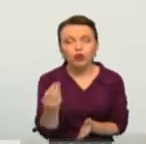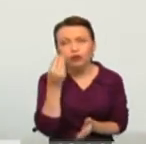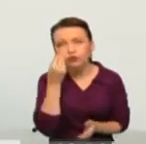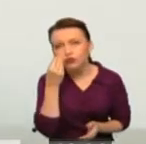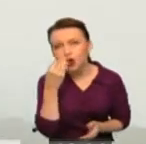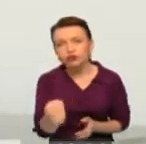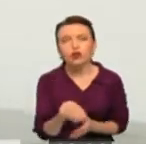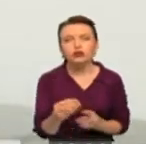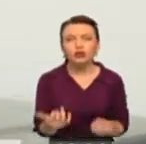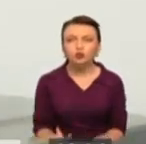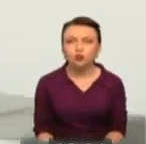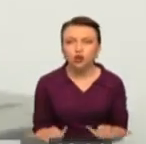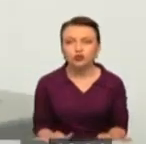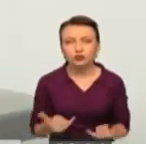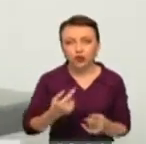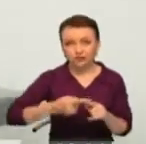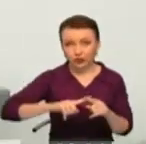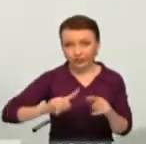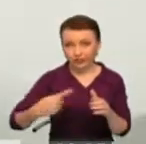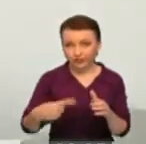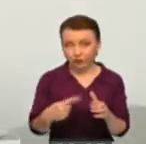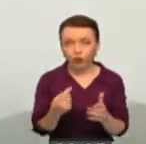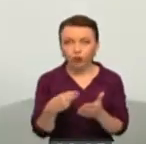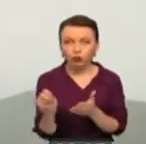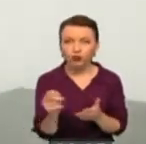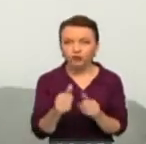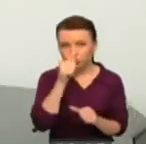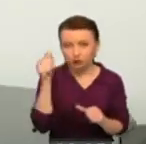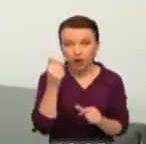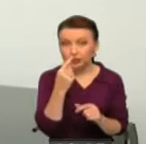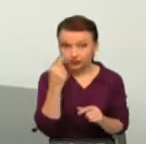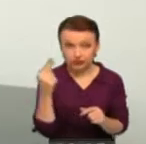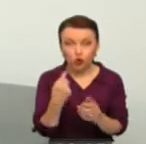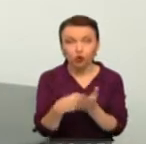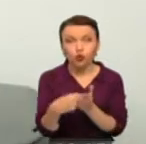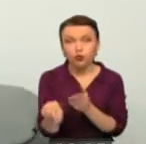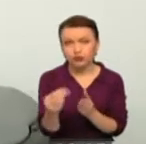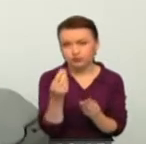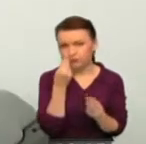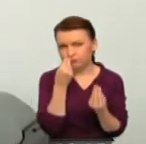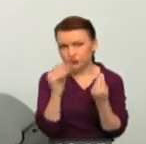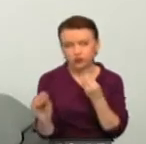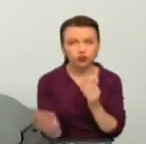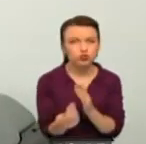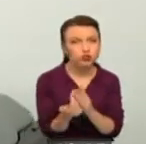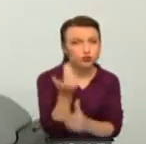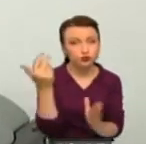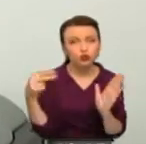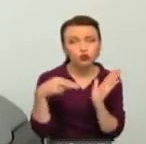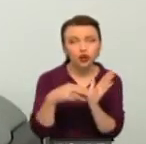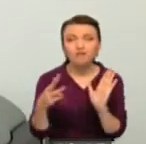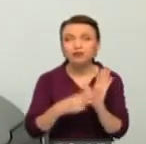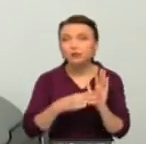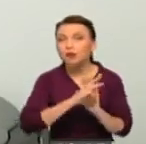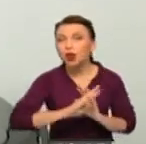найсучасніше обладнання. Ось цю центрифугу придбали в минулому році. В цьому році закупили ось цю – Ріви. Вона коштує 8